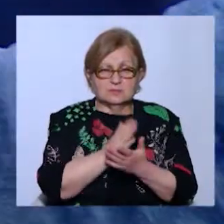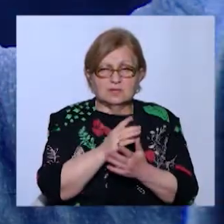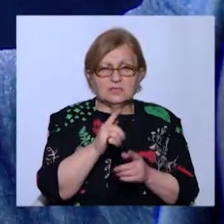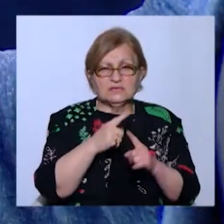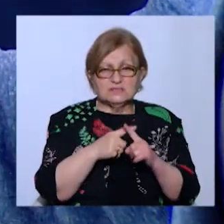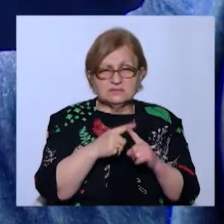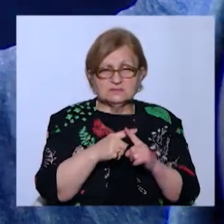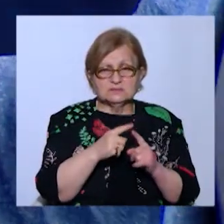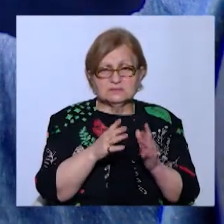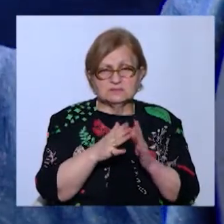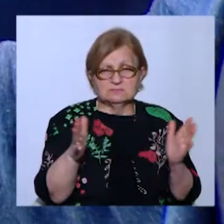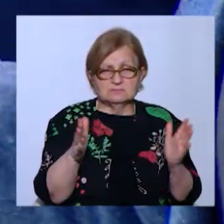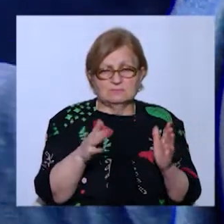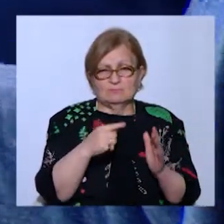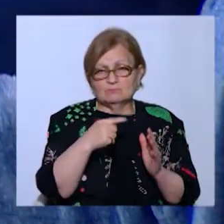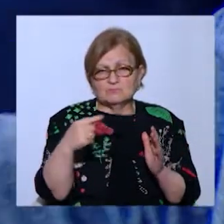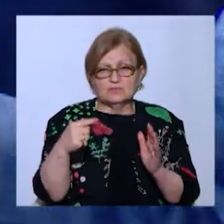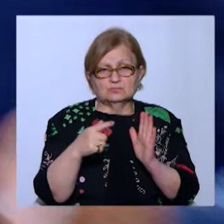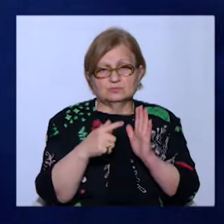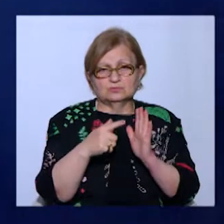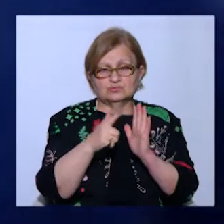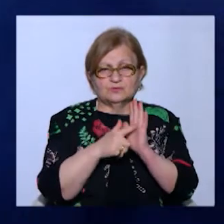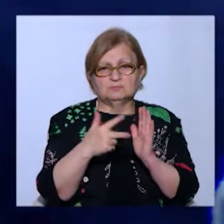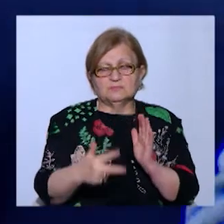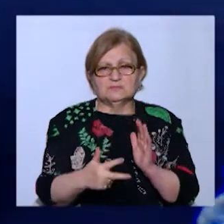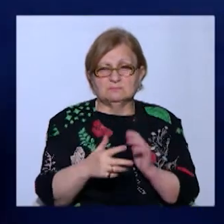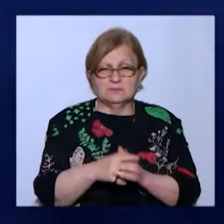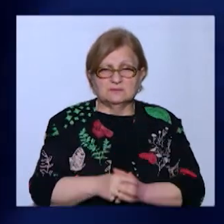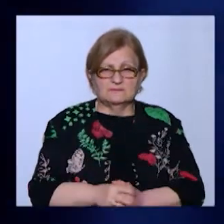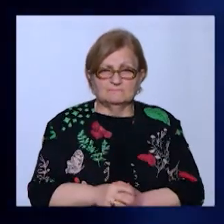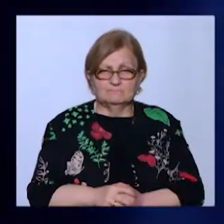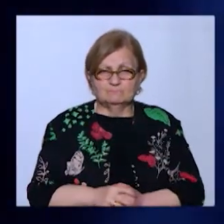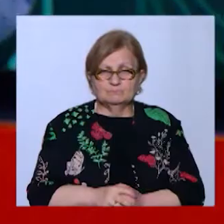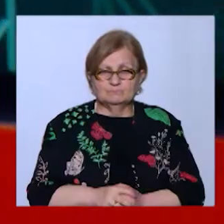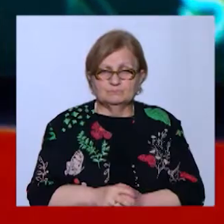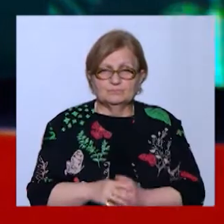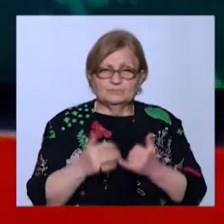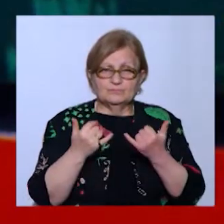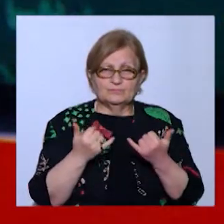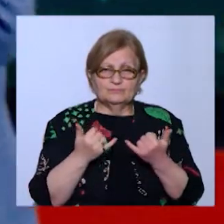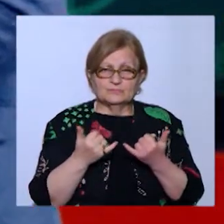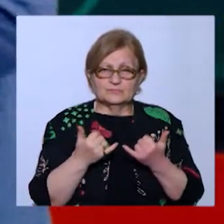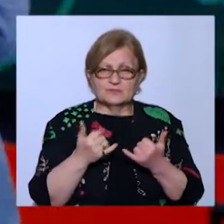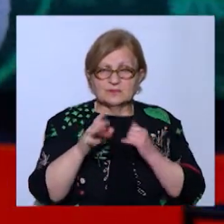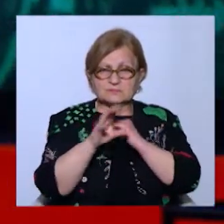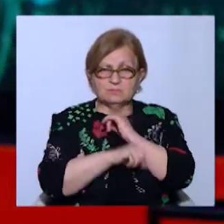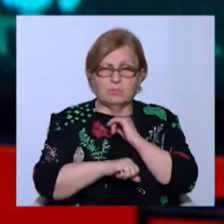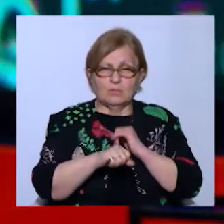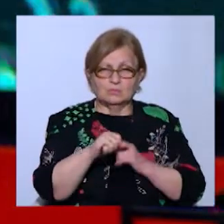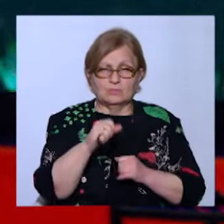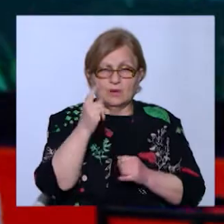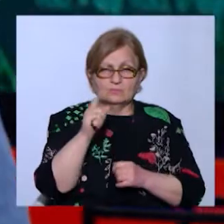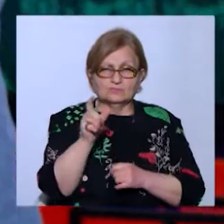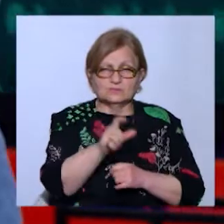მეტია მინუს 7/3. და დღეისათვის ბოლო ამოცანა არის